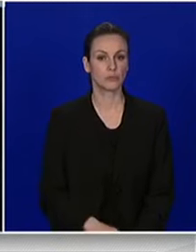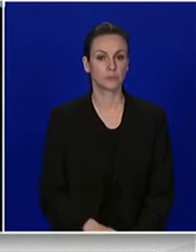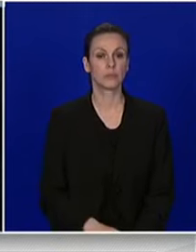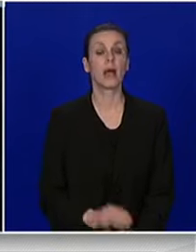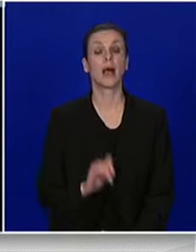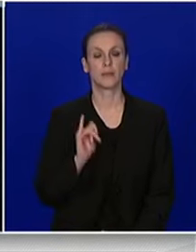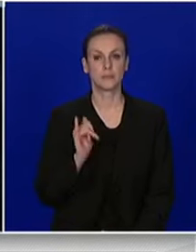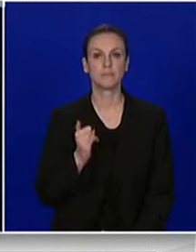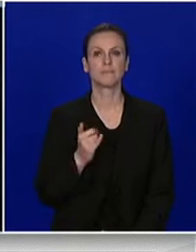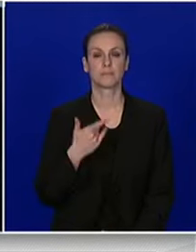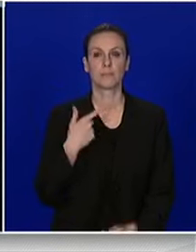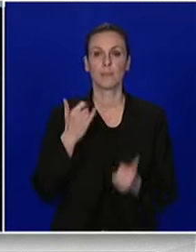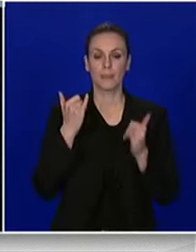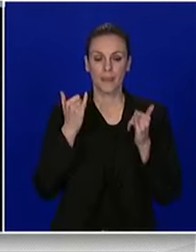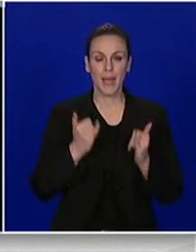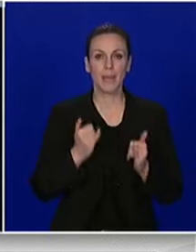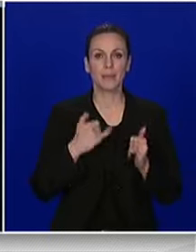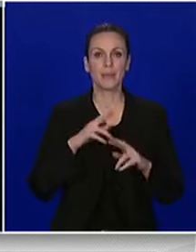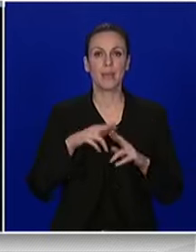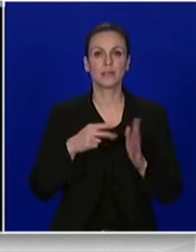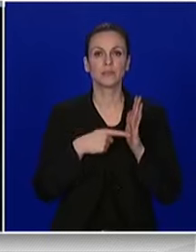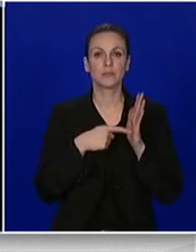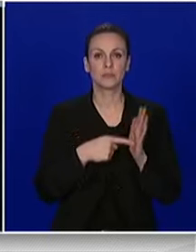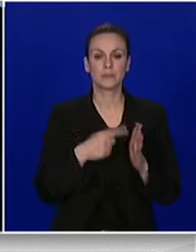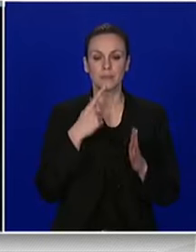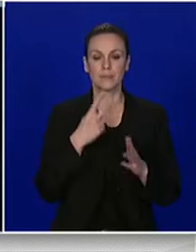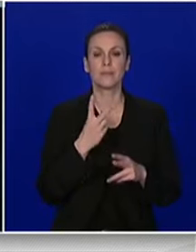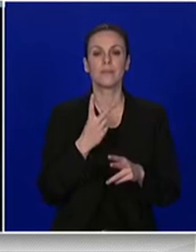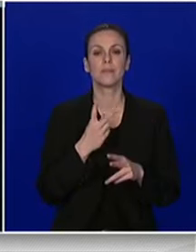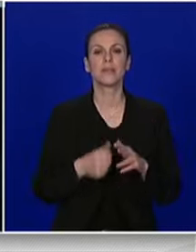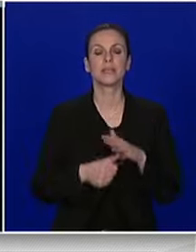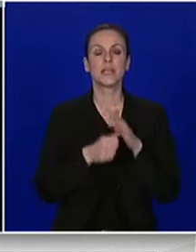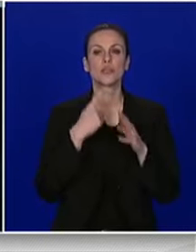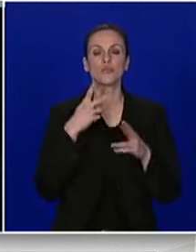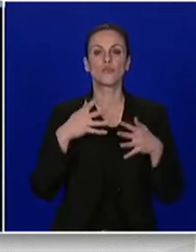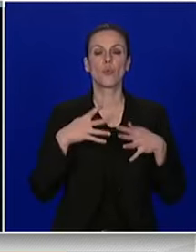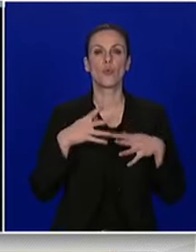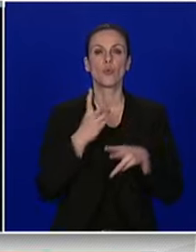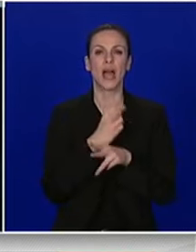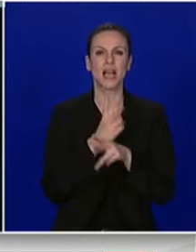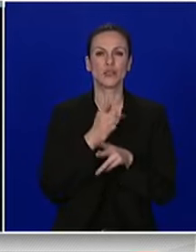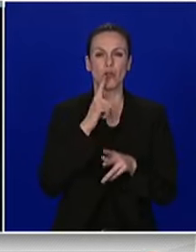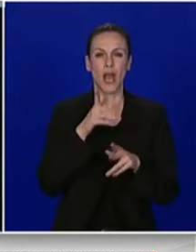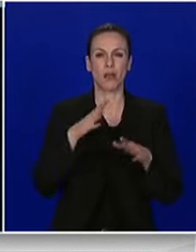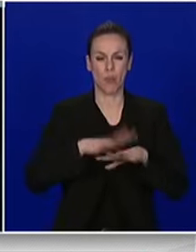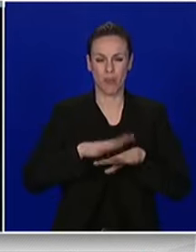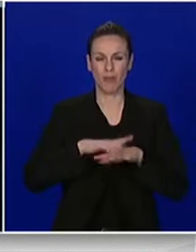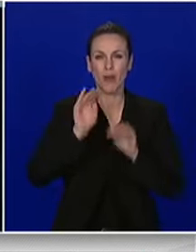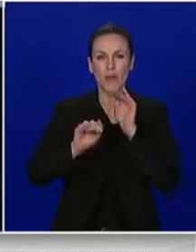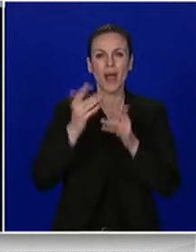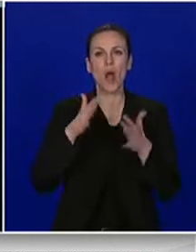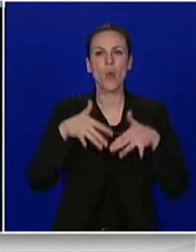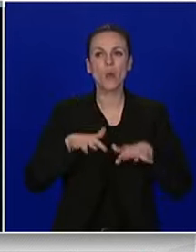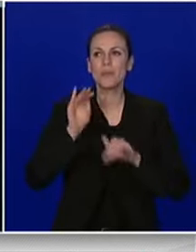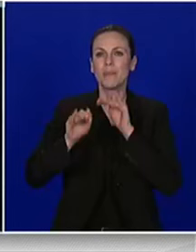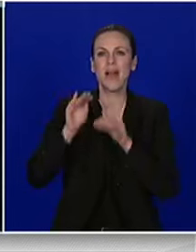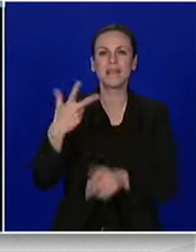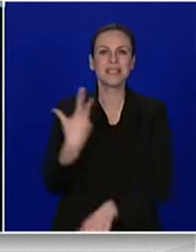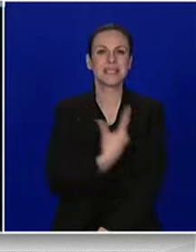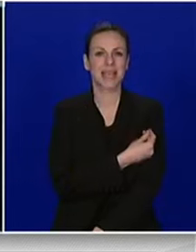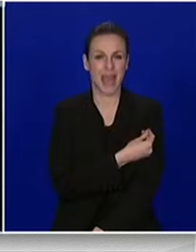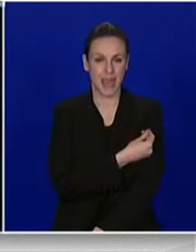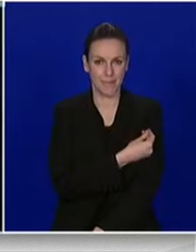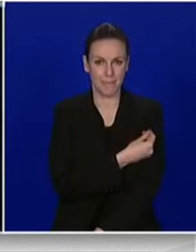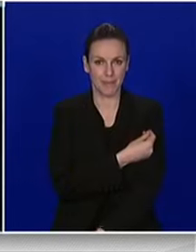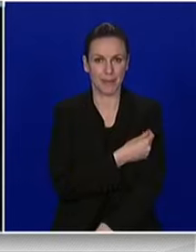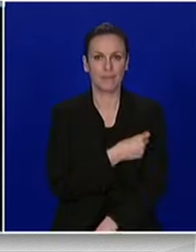Da. Danas ćemo predstaviti središnju nacionalnu platformu, odnosno sustav prijavljivanja građana za cijepljenje.